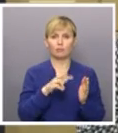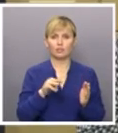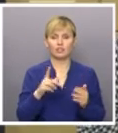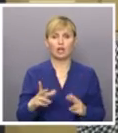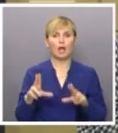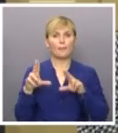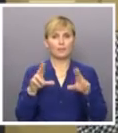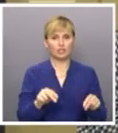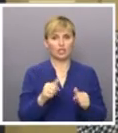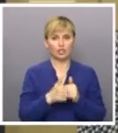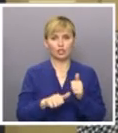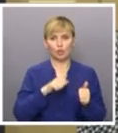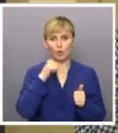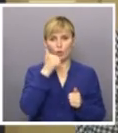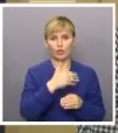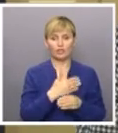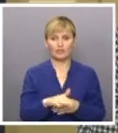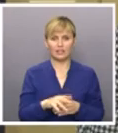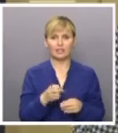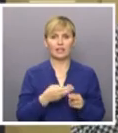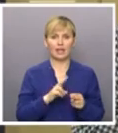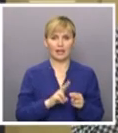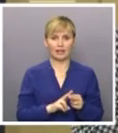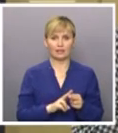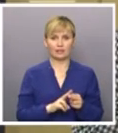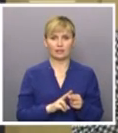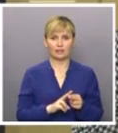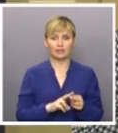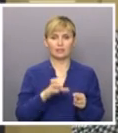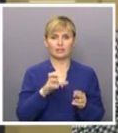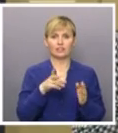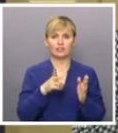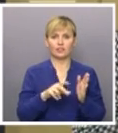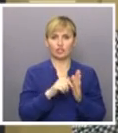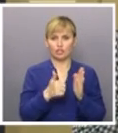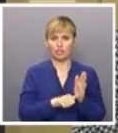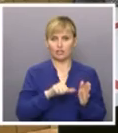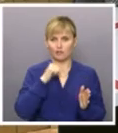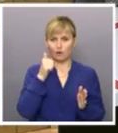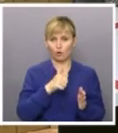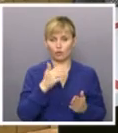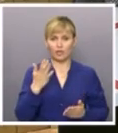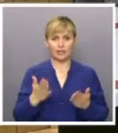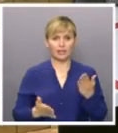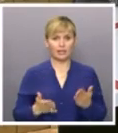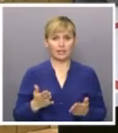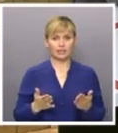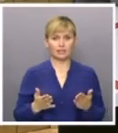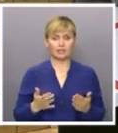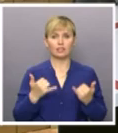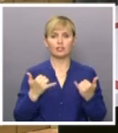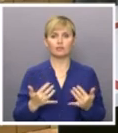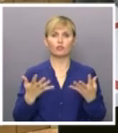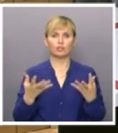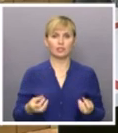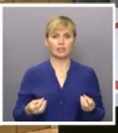обещали ежегодно выделять вот на данный сегмент с 2016 года. Есть ли на данный, вот на сегодняшний